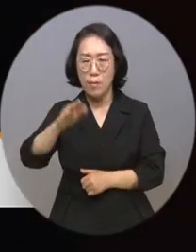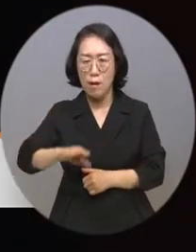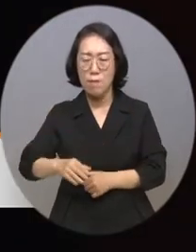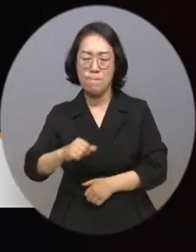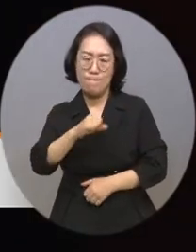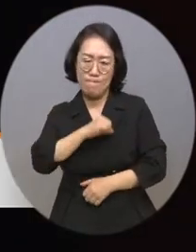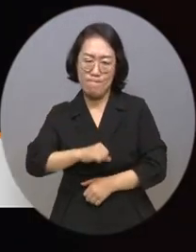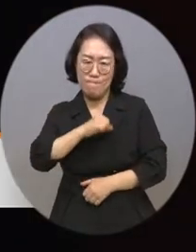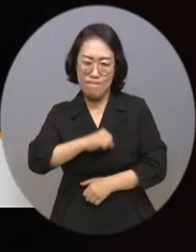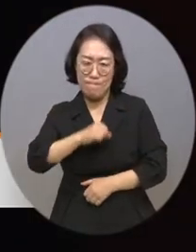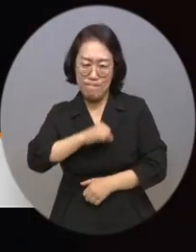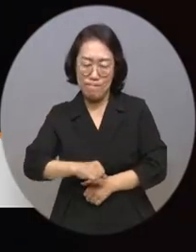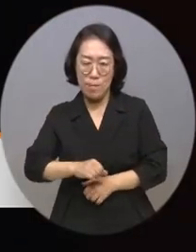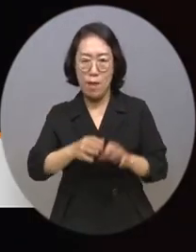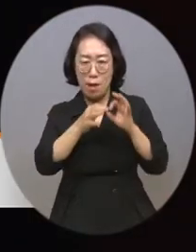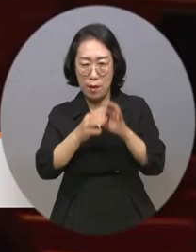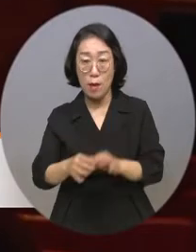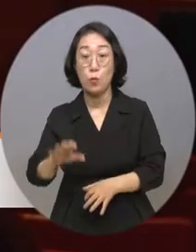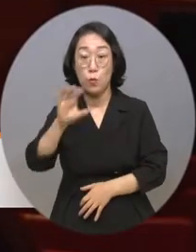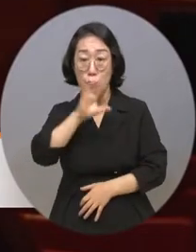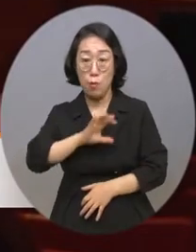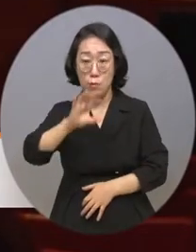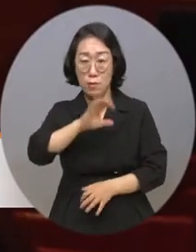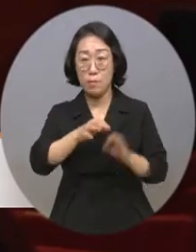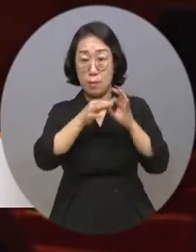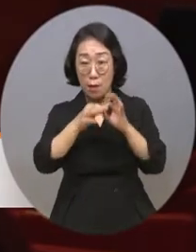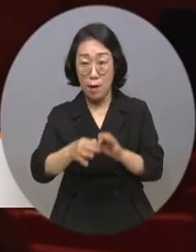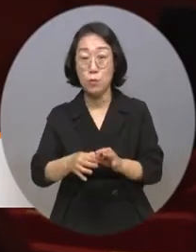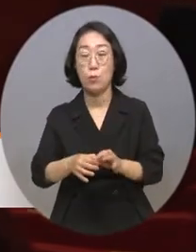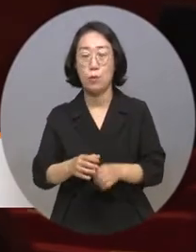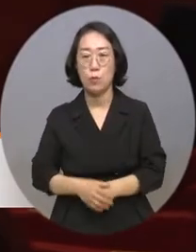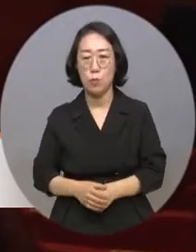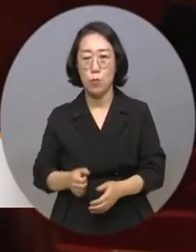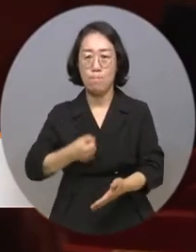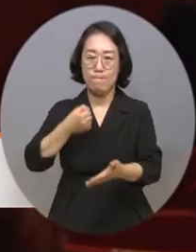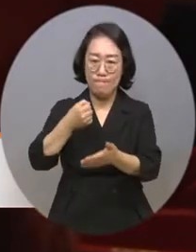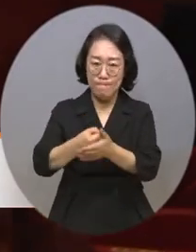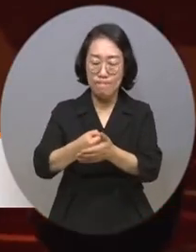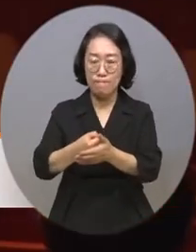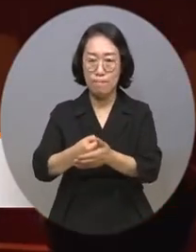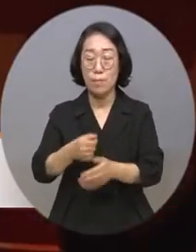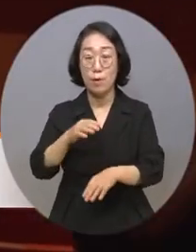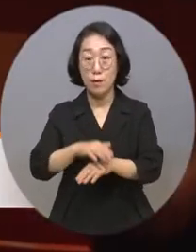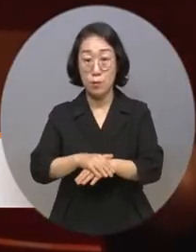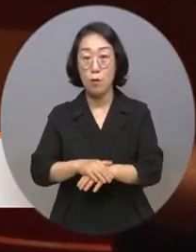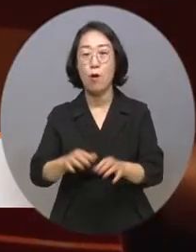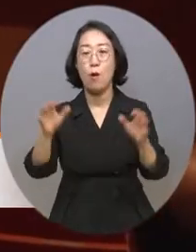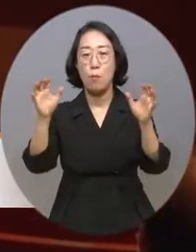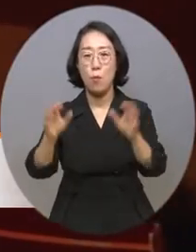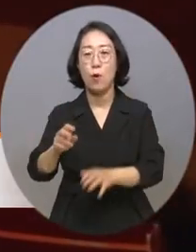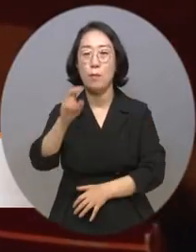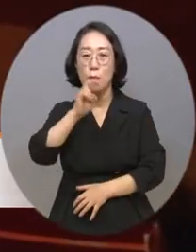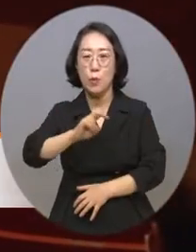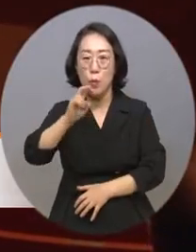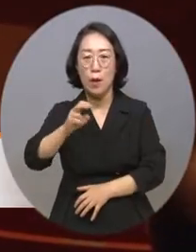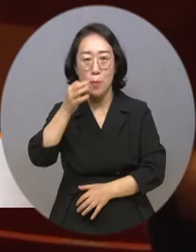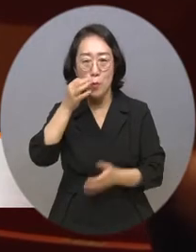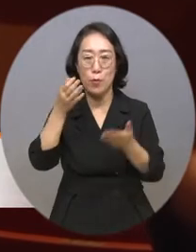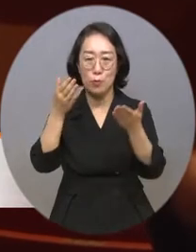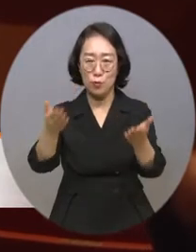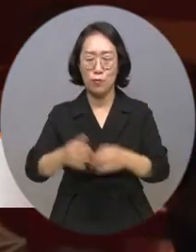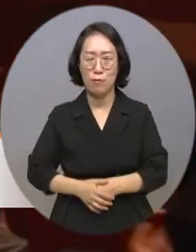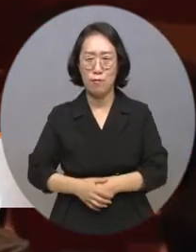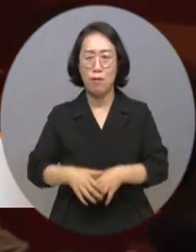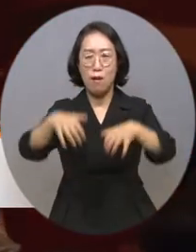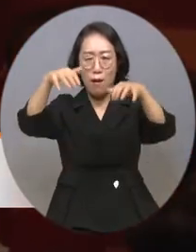합창 단원들이 지켜온 힘든 시간들과 합창인의 의기투합으로 이 행사가 만들어졌습니다. 비가